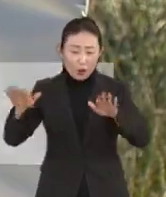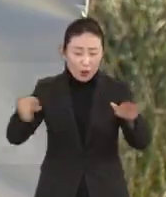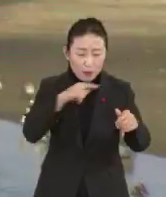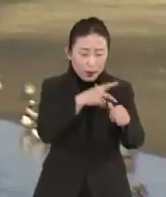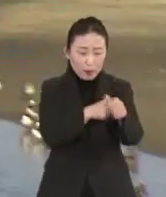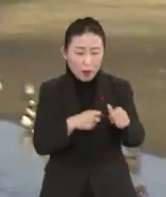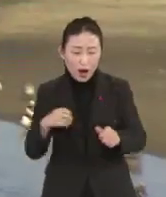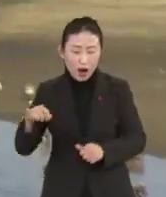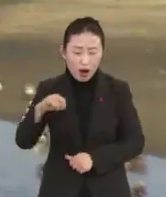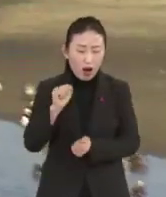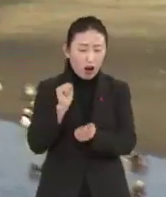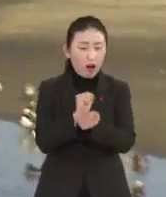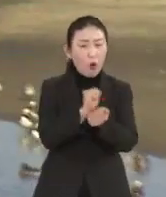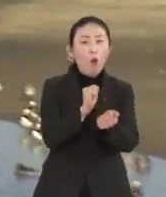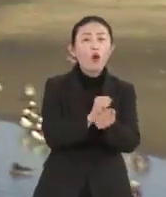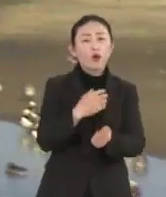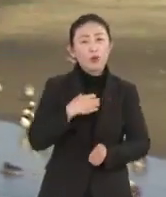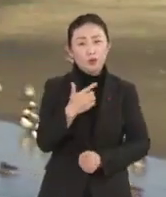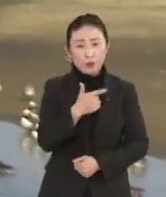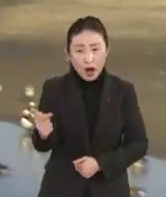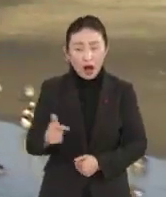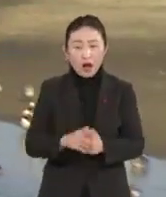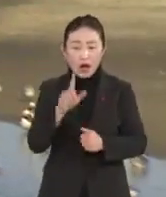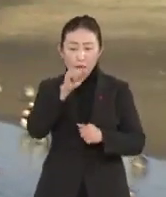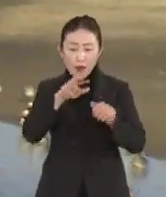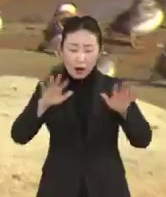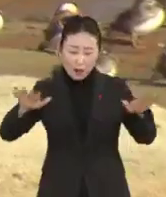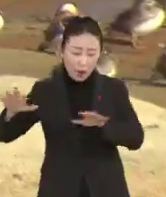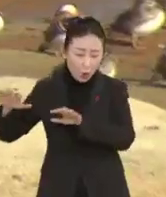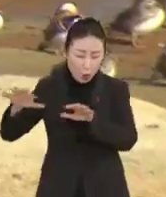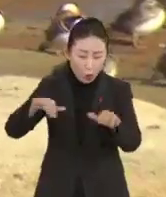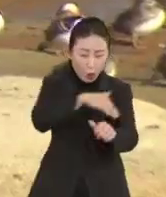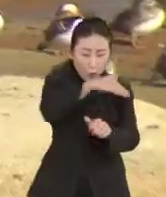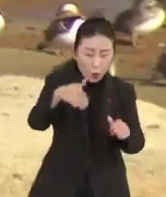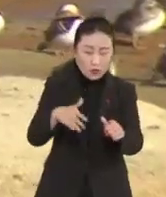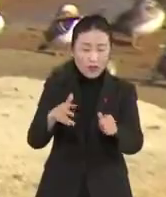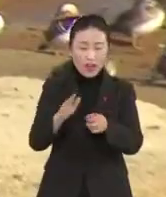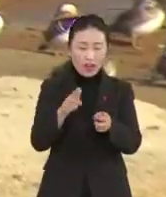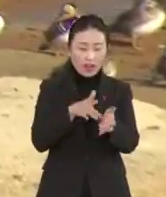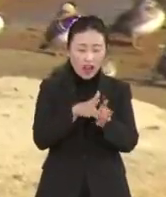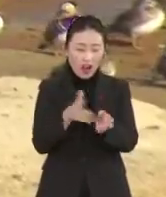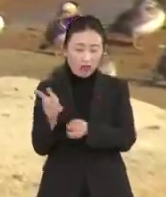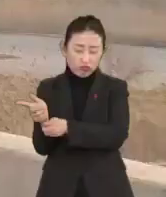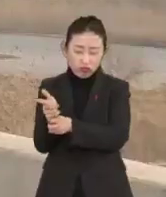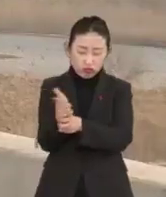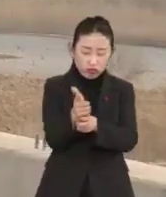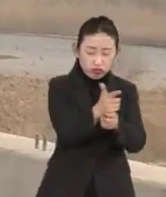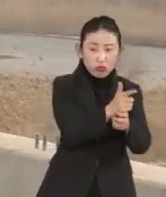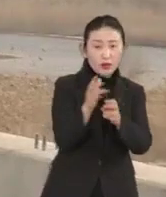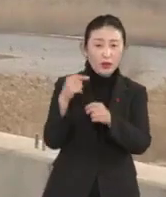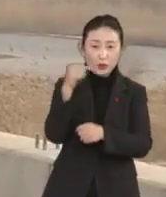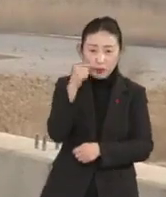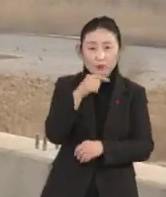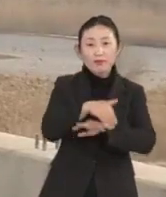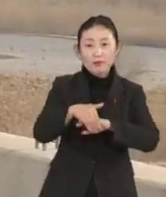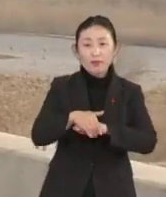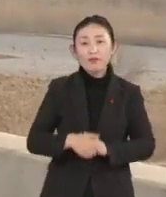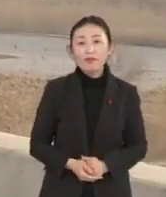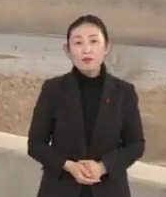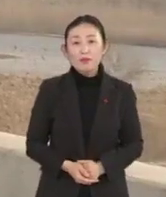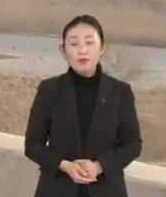검출된 바이러스의 오염도도 높았다며 철새도래지 주변에서 소독 등 방역관리를 강화할 계획입니다